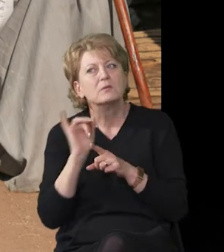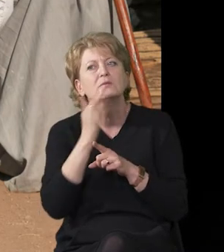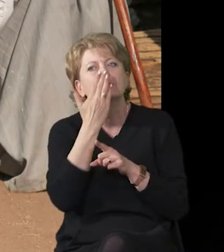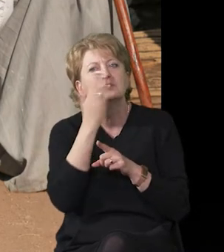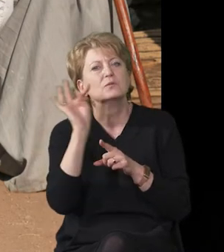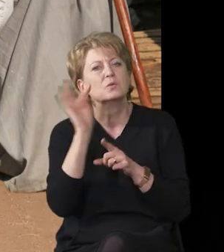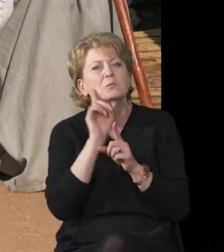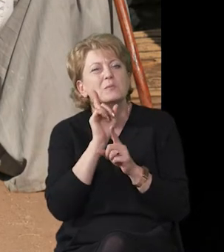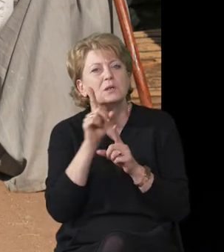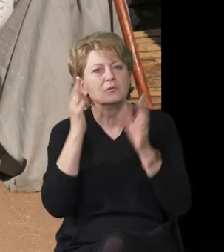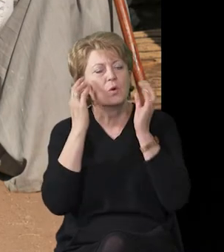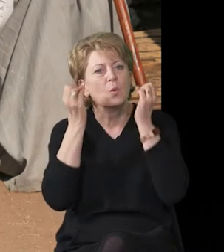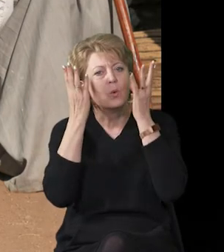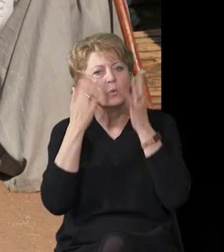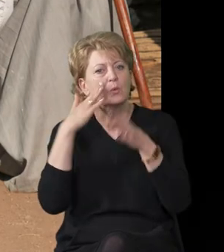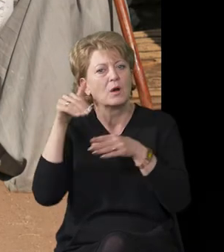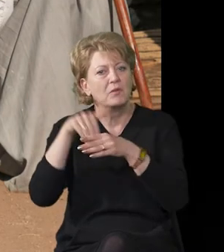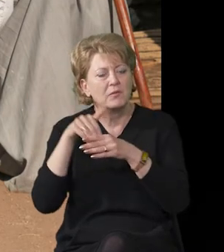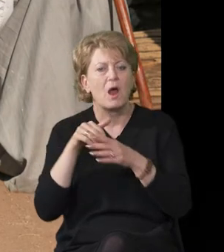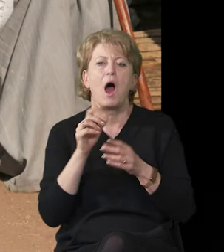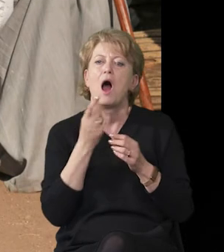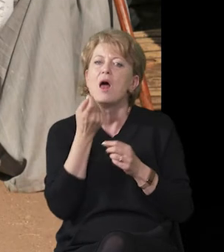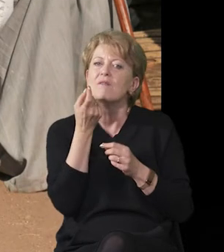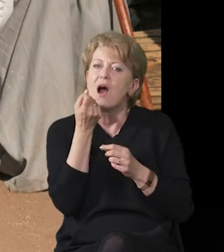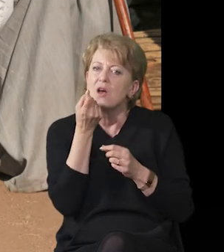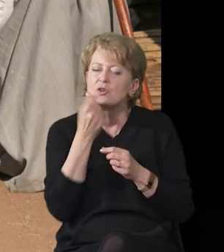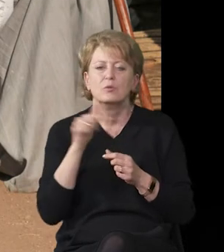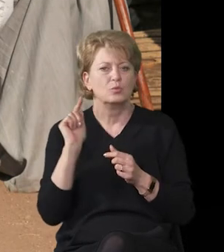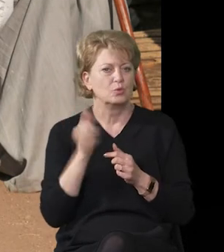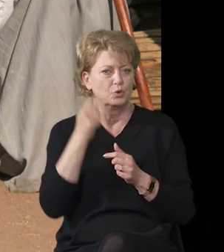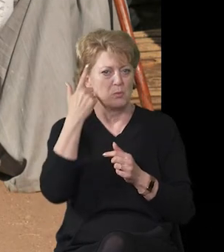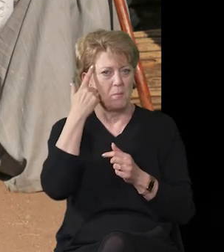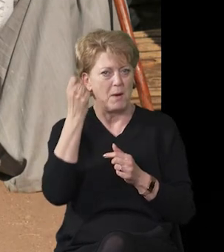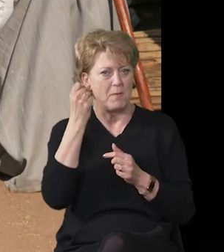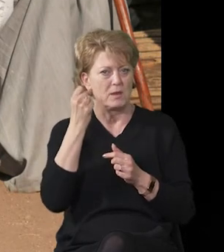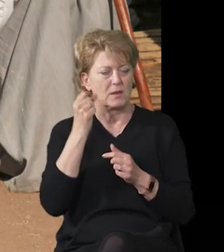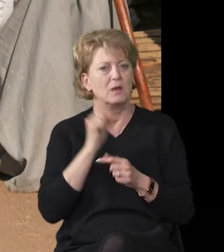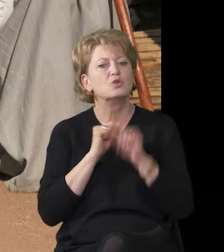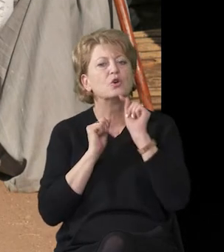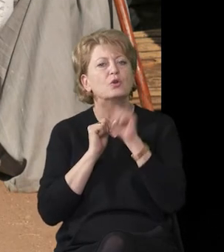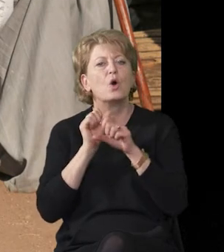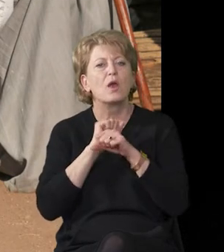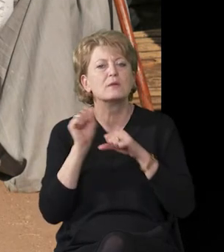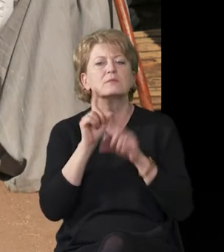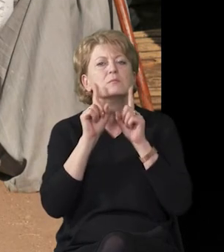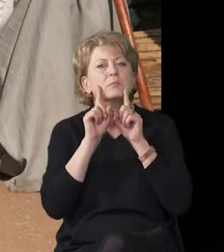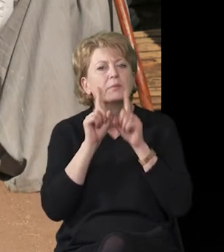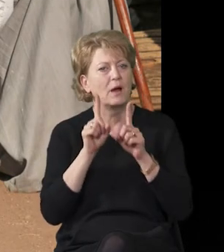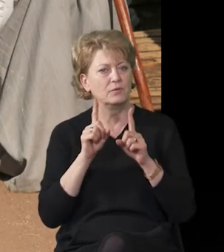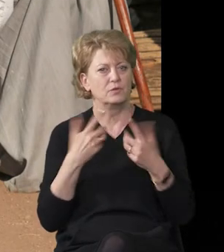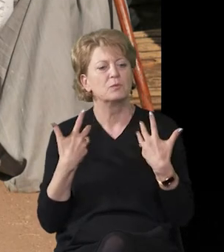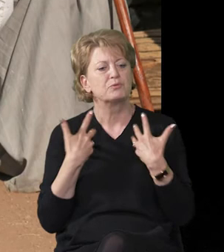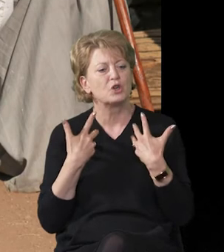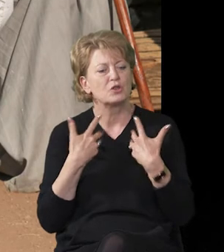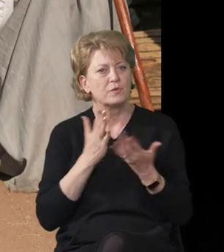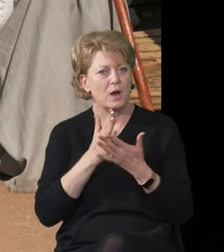ludzi. Natomiast w zasadzie w każdej chwili musimy pamiętać o tym, że to jest prawdziwy, przeżywany przez tych ludzi obrzęd